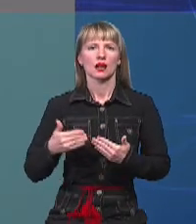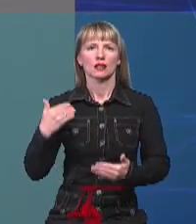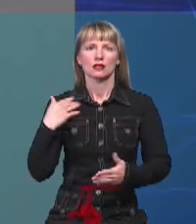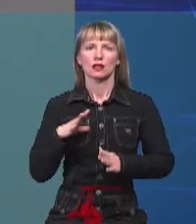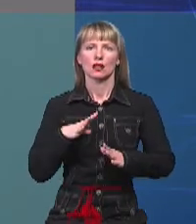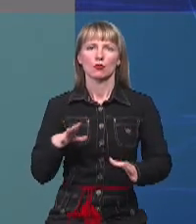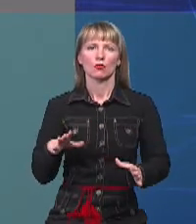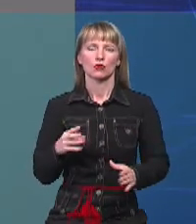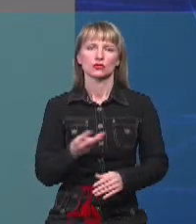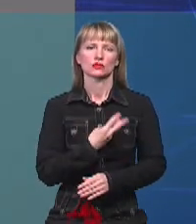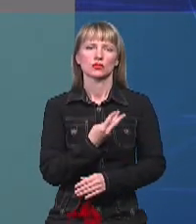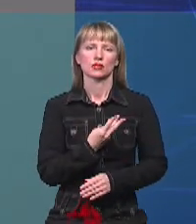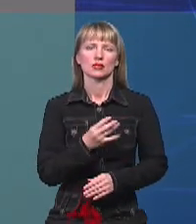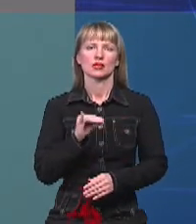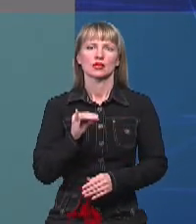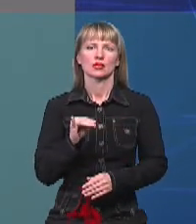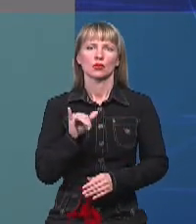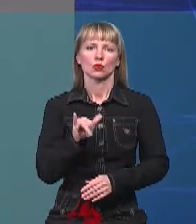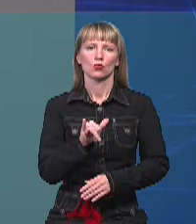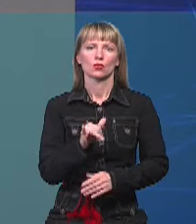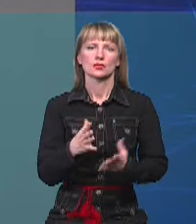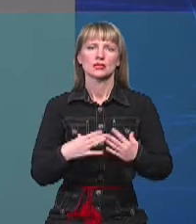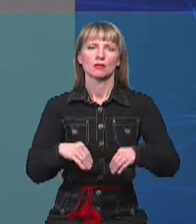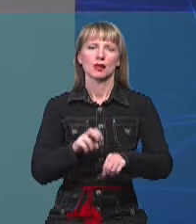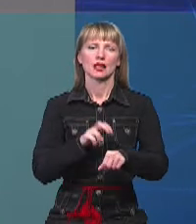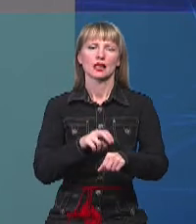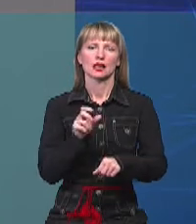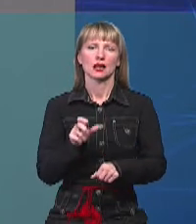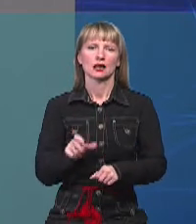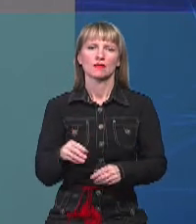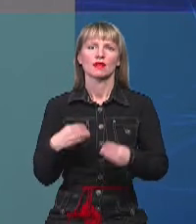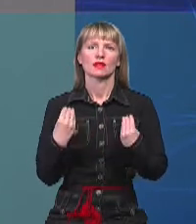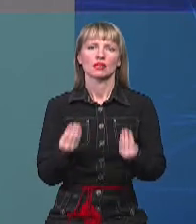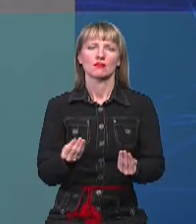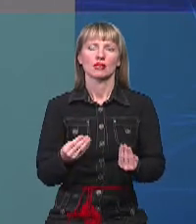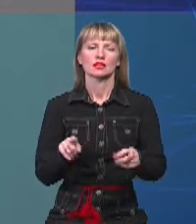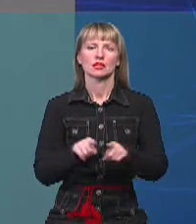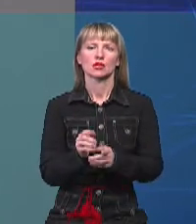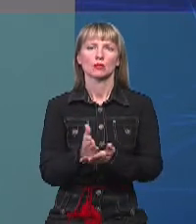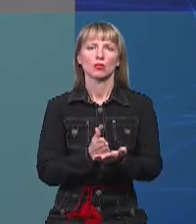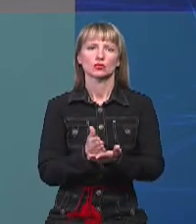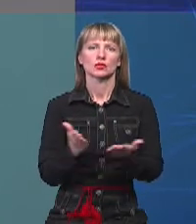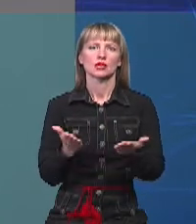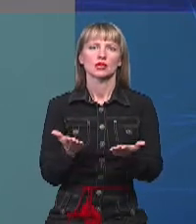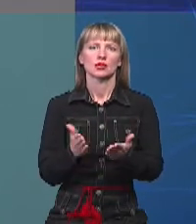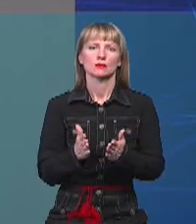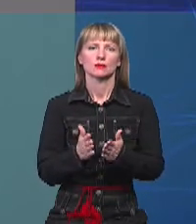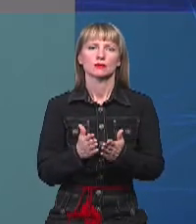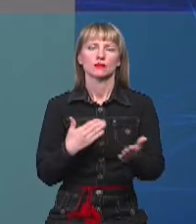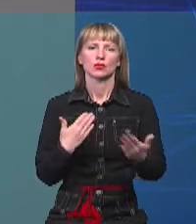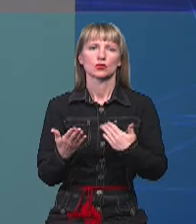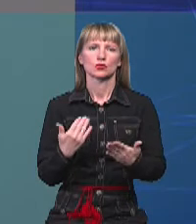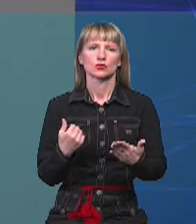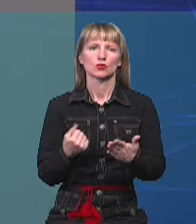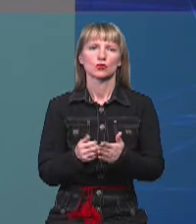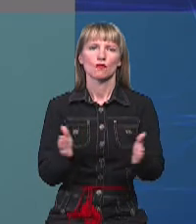було мотивації у сімейних лікарів надавати такі послуги, які більш відносяться